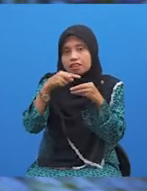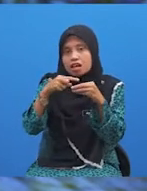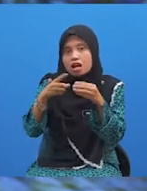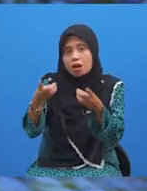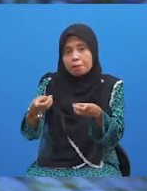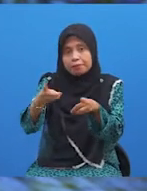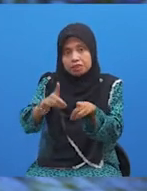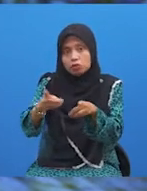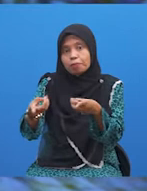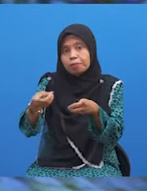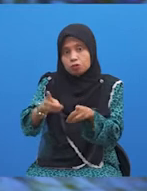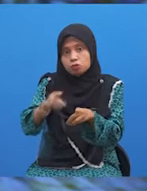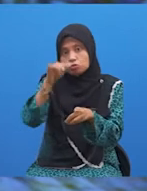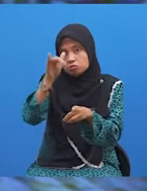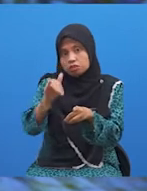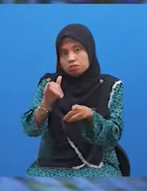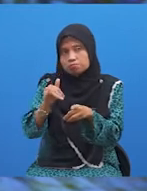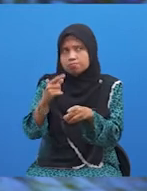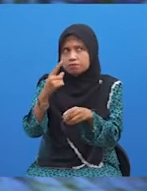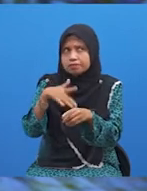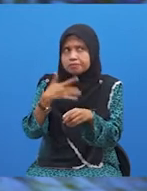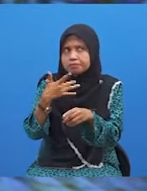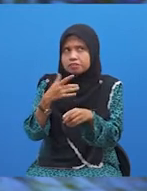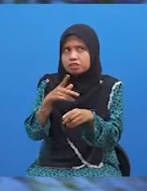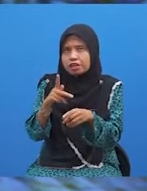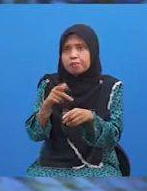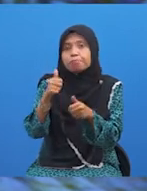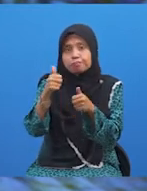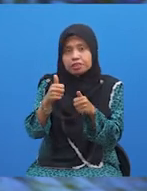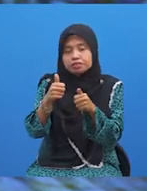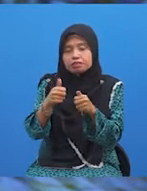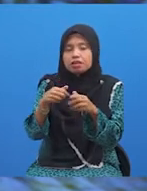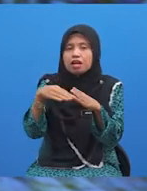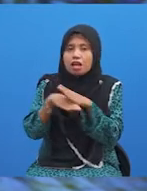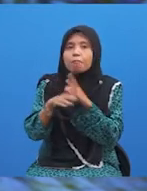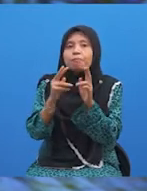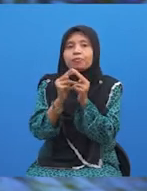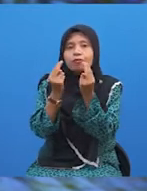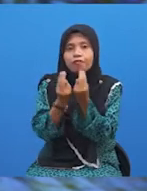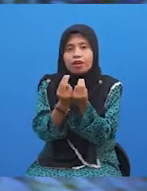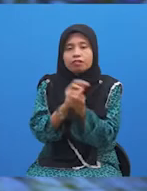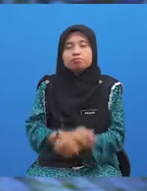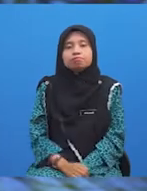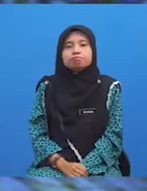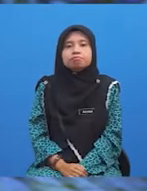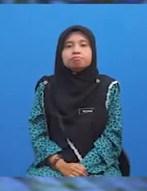tentang peristiwa-peristiwa yang dianggap menarik yang terdapat dalam novel.